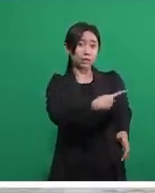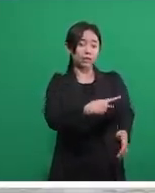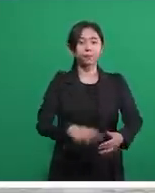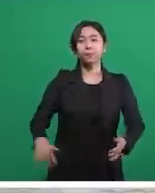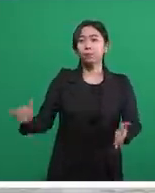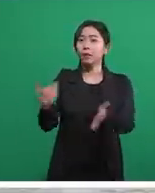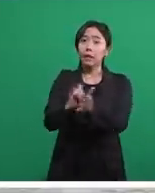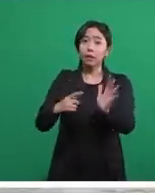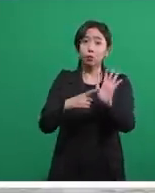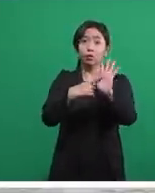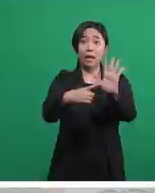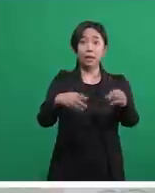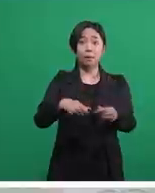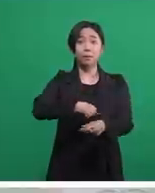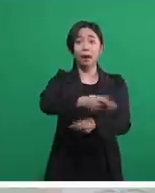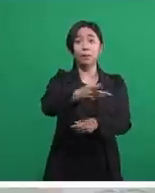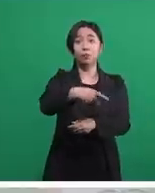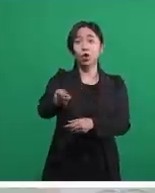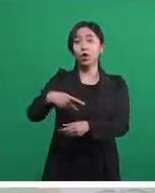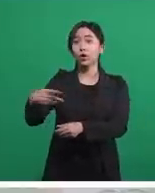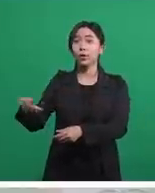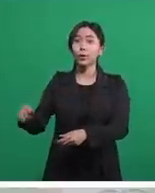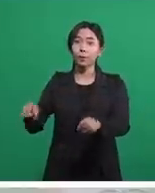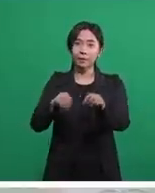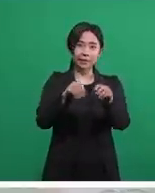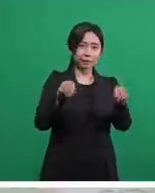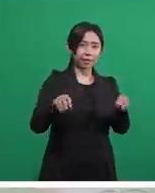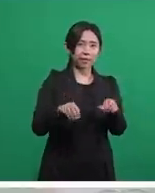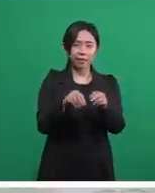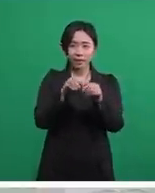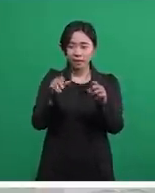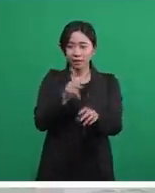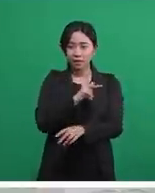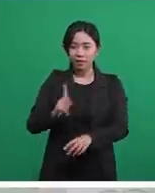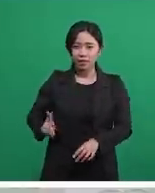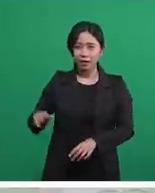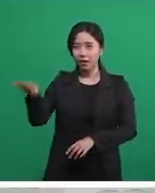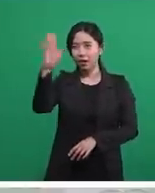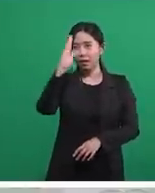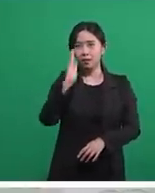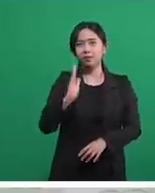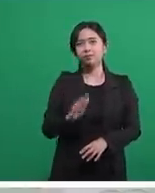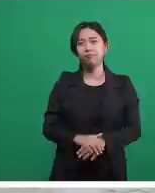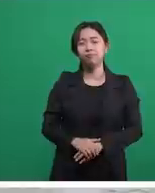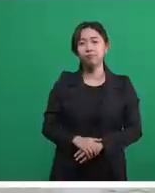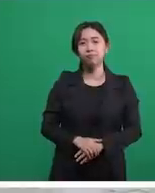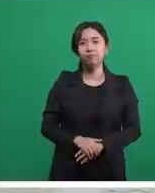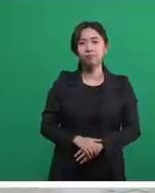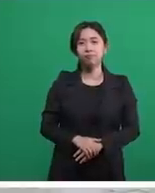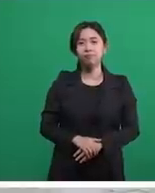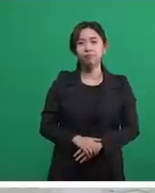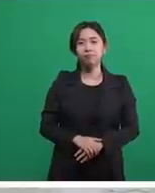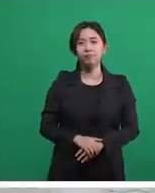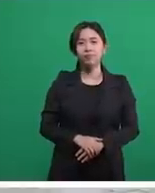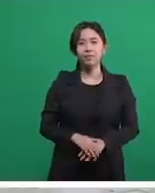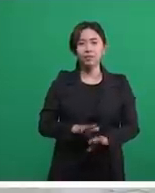Itulah bentuk dari menabur benih-benih kerajaan Allah. Menahan diri untuk tidak